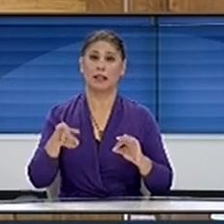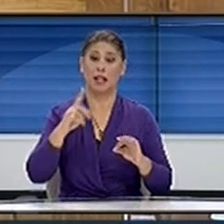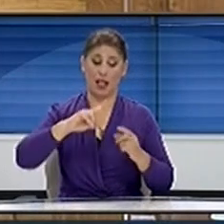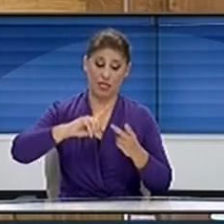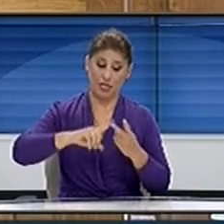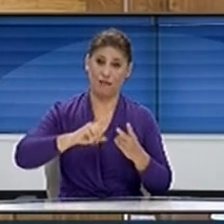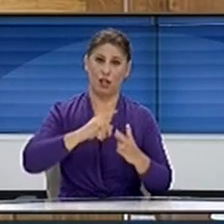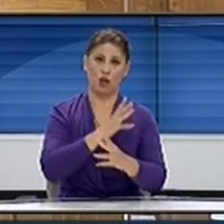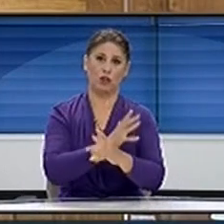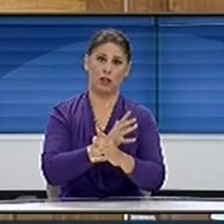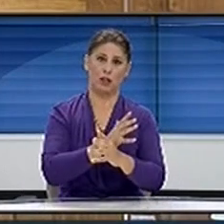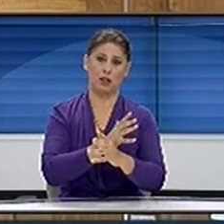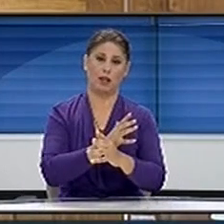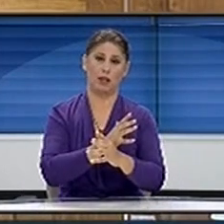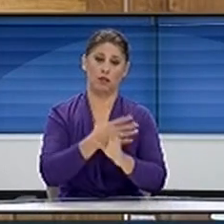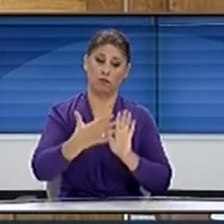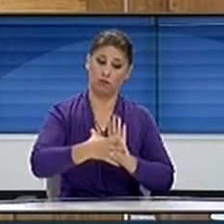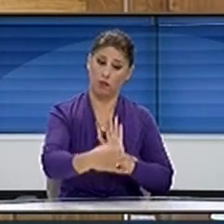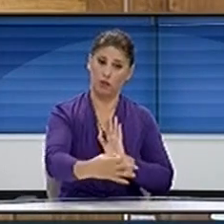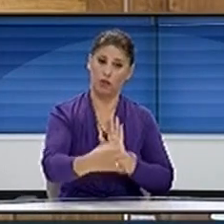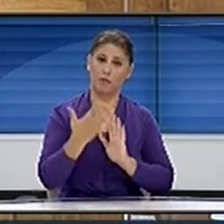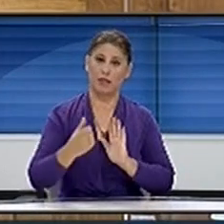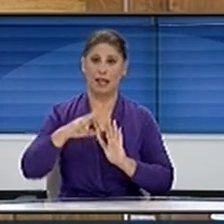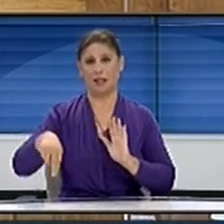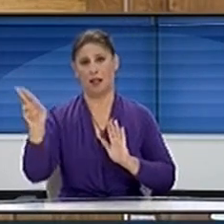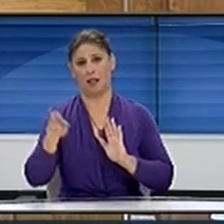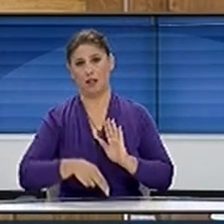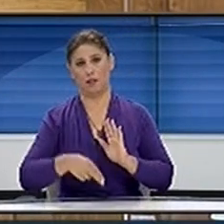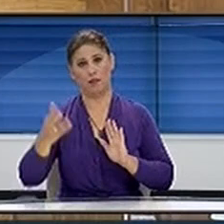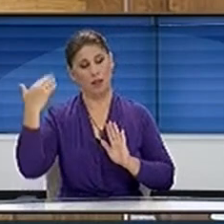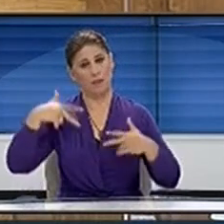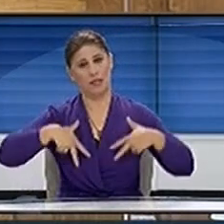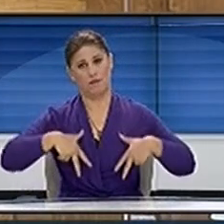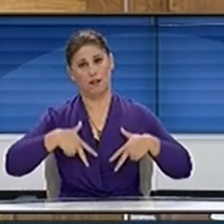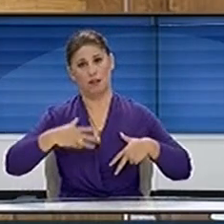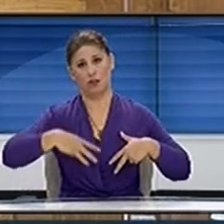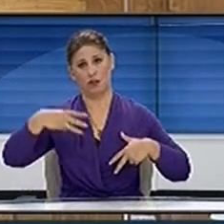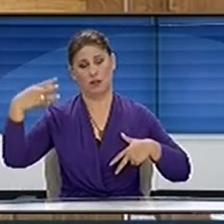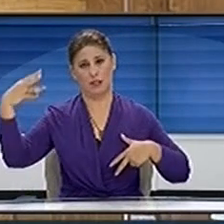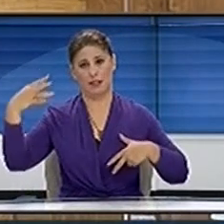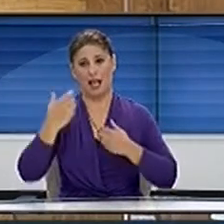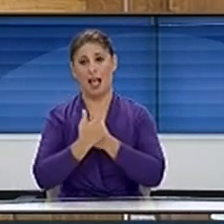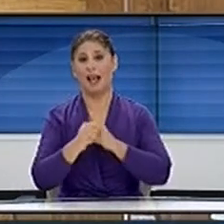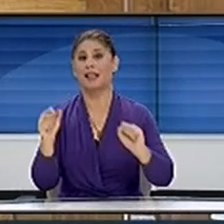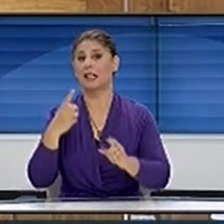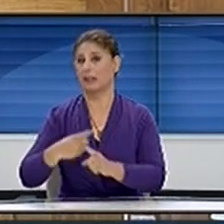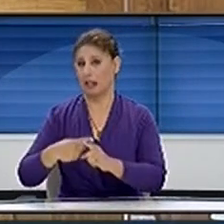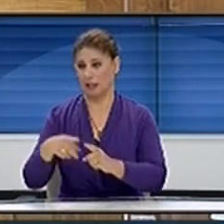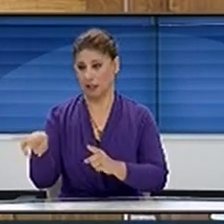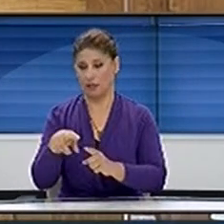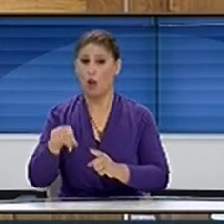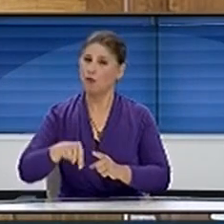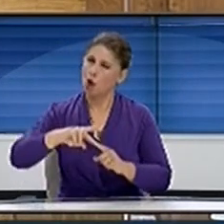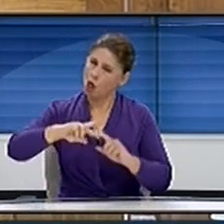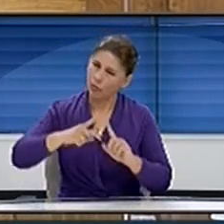δεύτερο εισαγγελέα, ο οποίος, όπως ξαναλέω, είχε καταργηθεί επί κυβερνήσεως ΣΥΡΙΖΑ ΑΝΕΛ. Θα είναι τουλάχιστον ένα δεύτερο